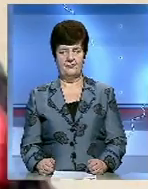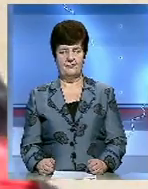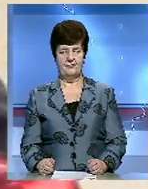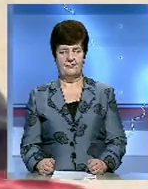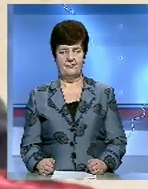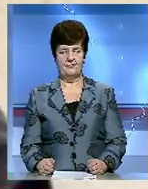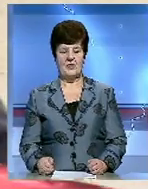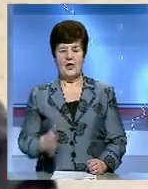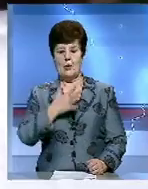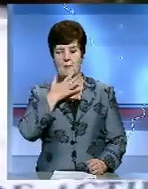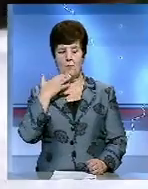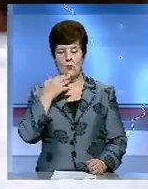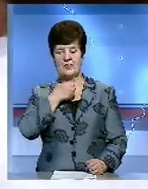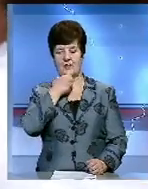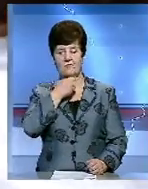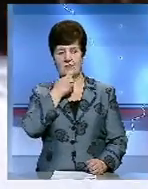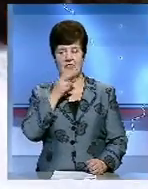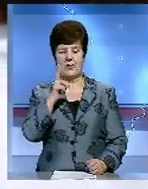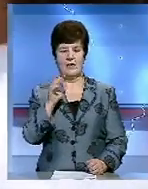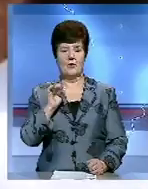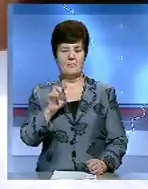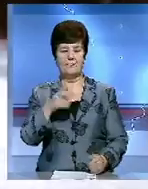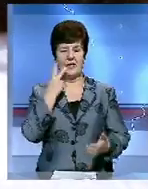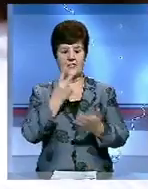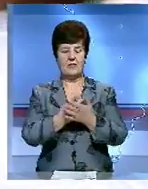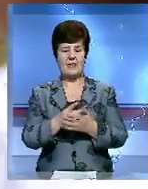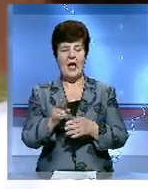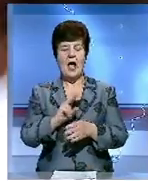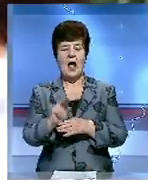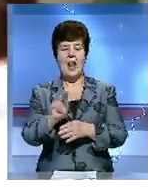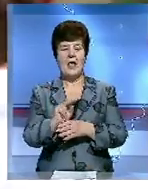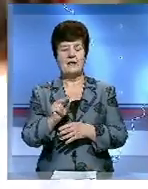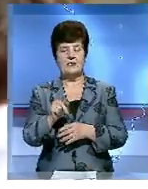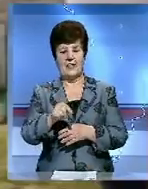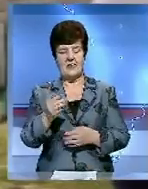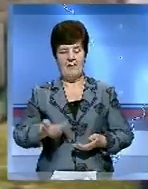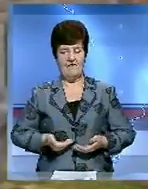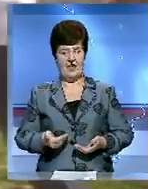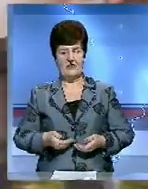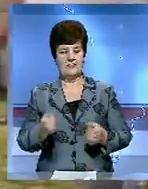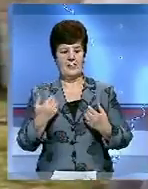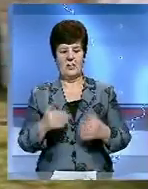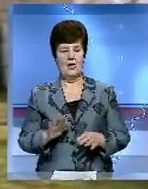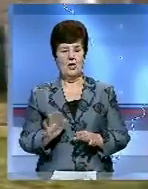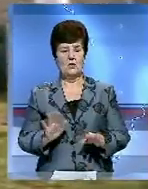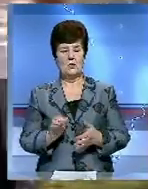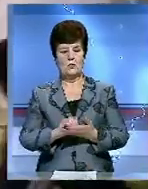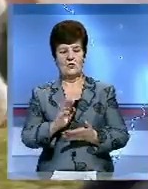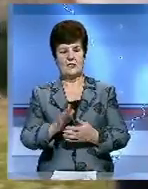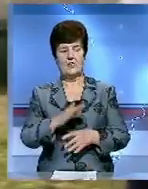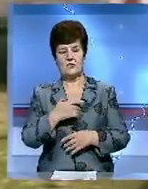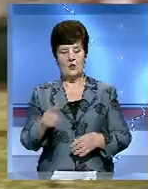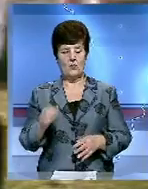Mai mulți vârstnici din Karabetovka demonstrează o adevărată lecție de viață. Ei nu cedează în fața bătrâneții. Asta în timp ce unii fug de ea pe jos, iar